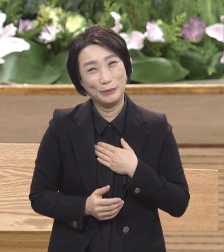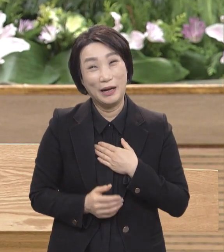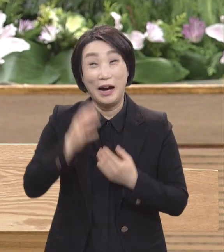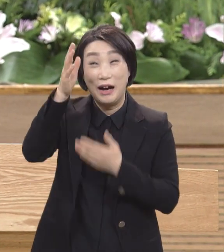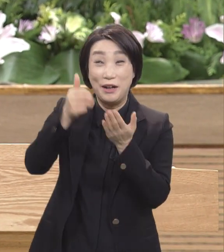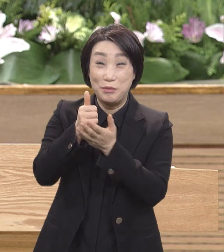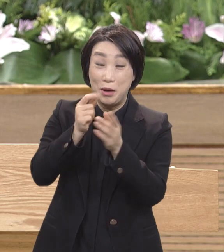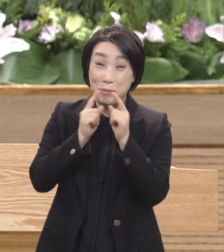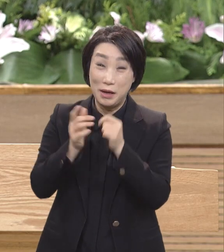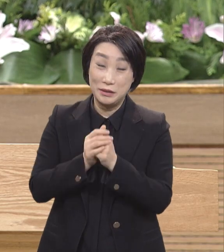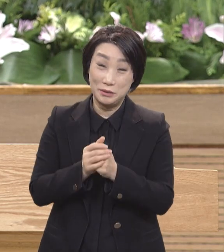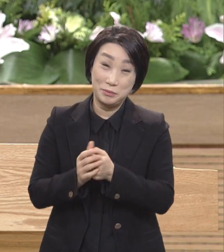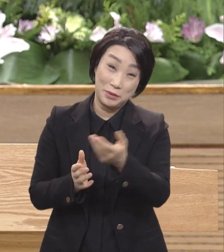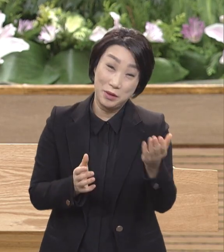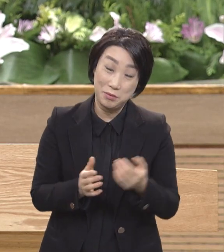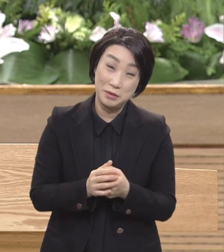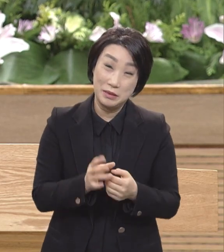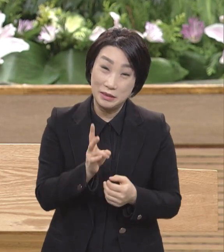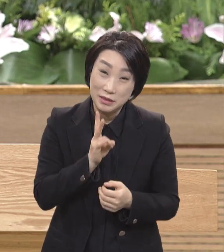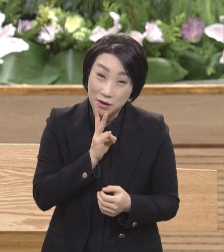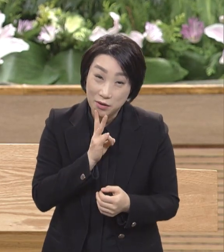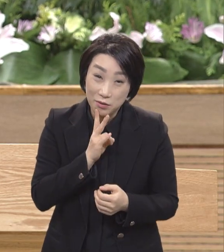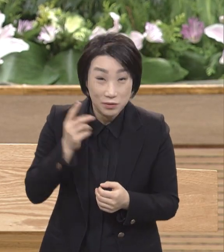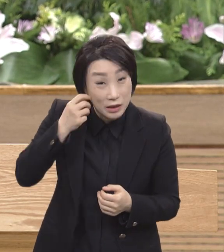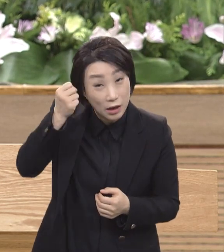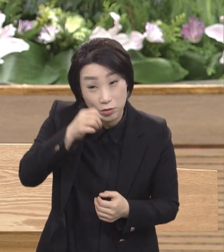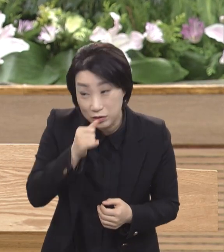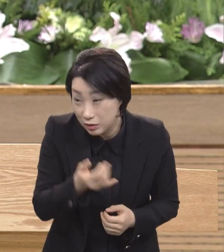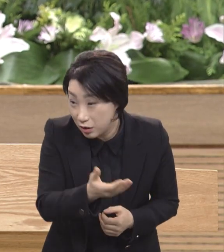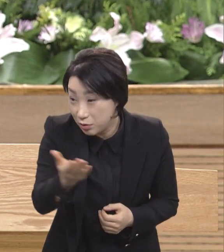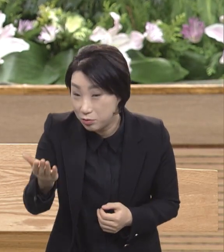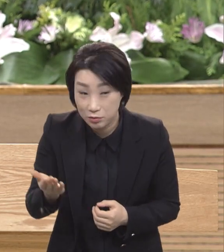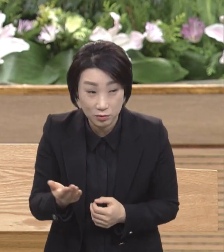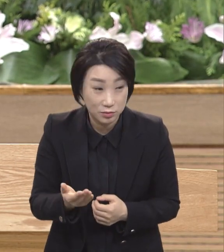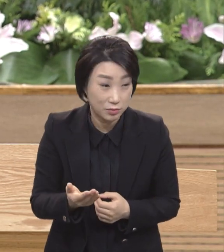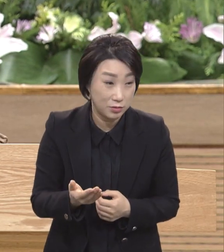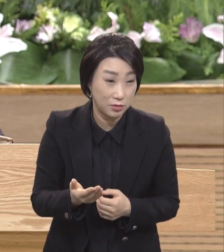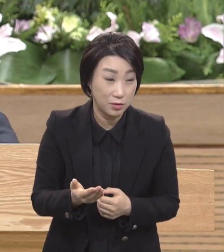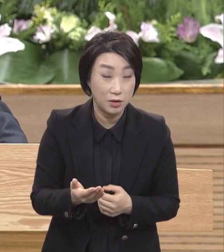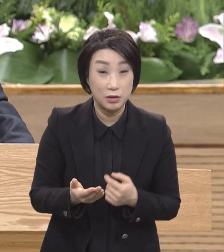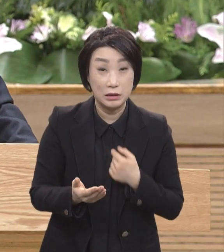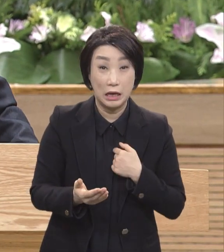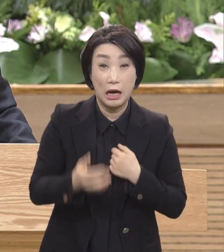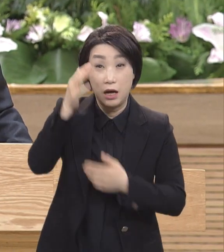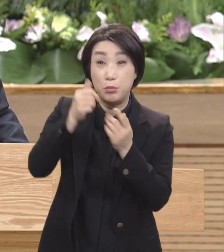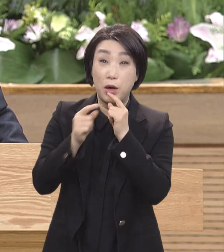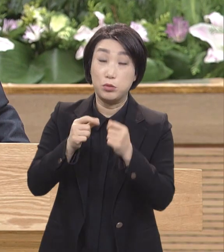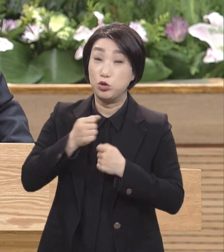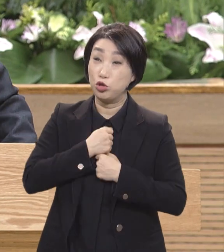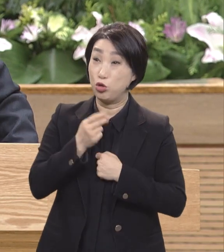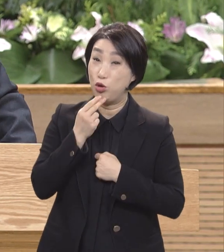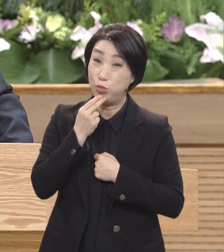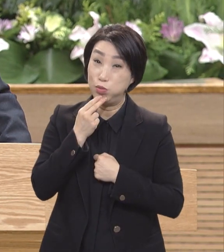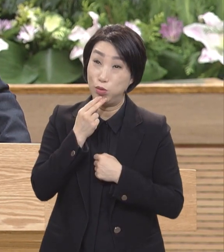하나님의 말씀을 예언으로 보느냐. 내가 말씀을 안